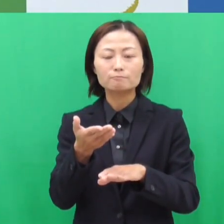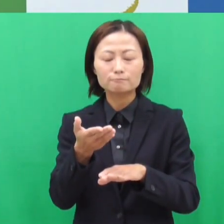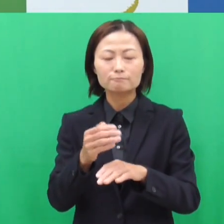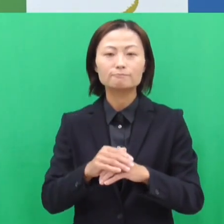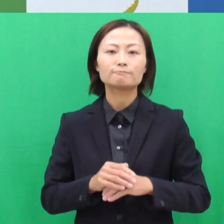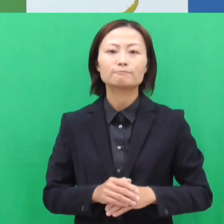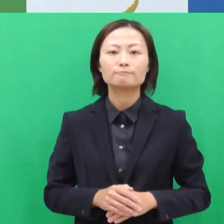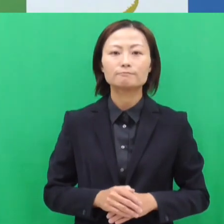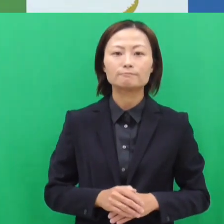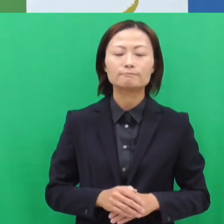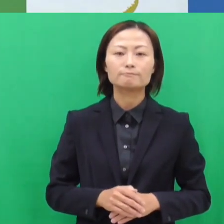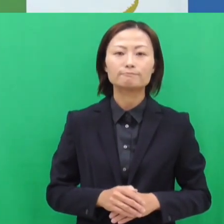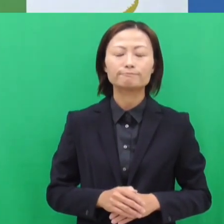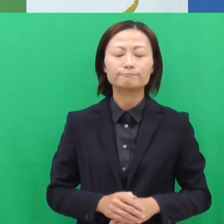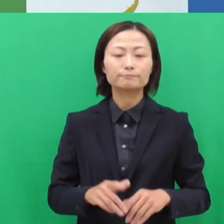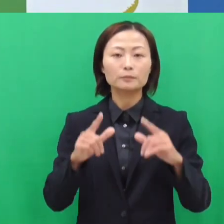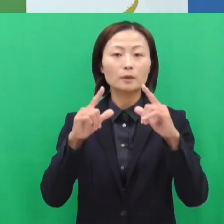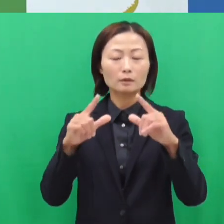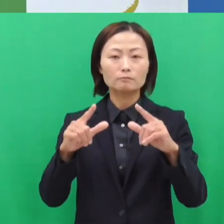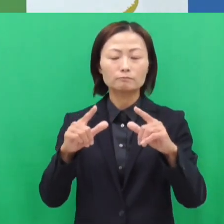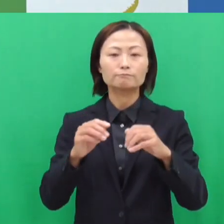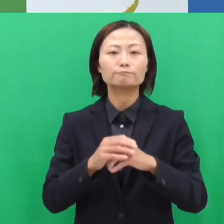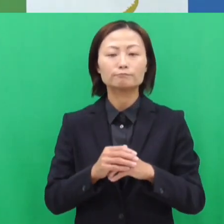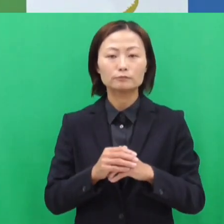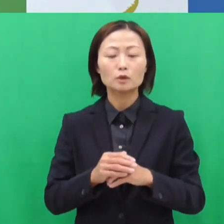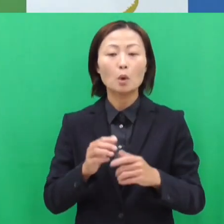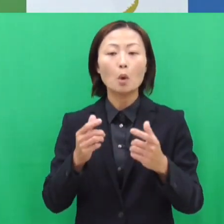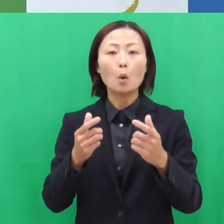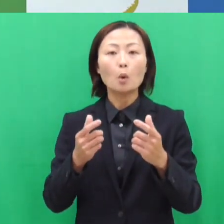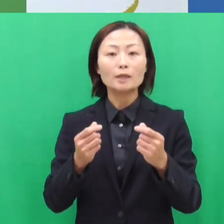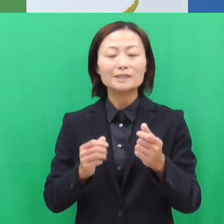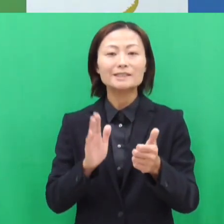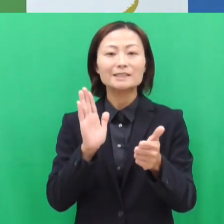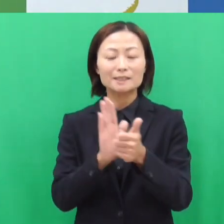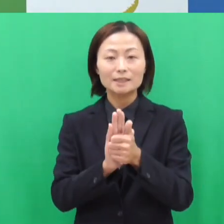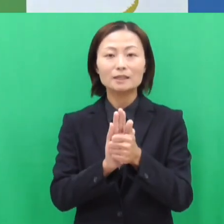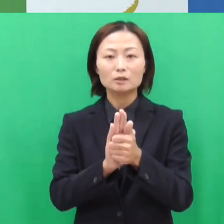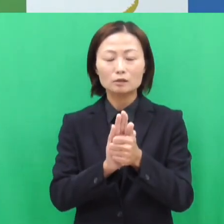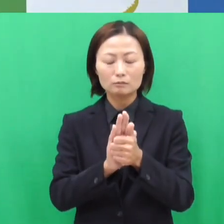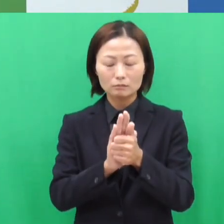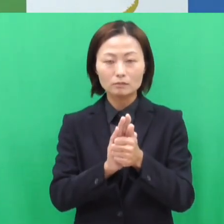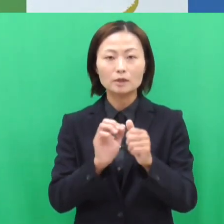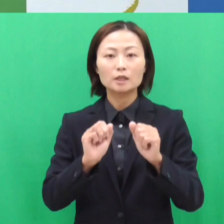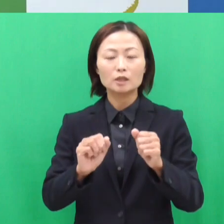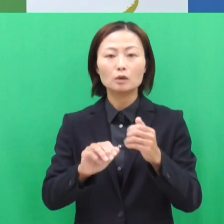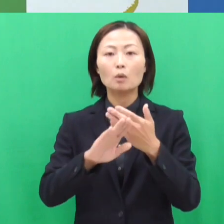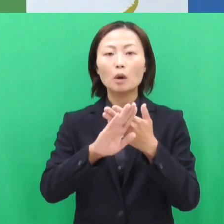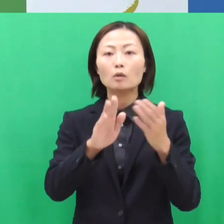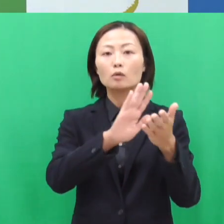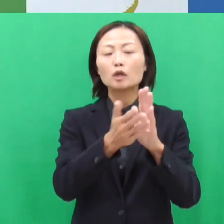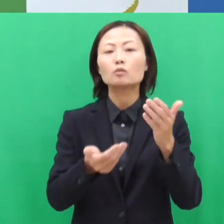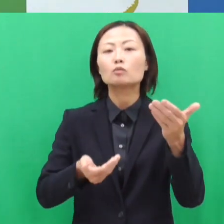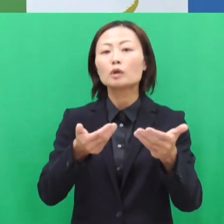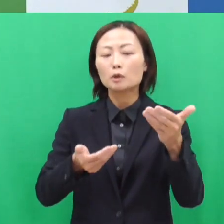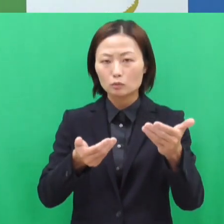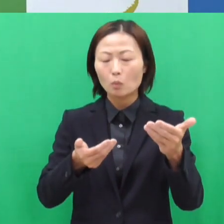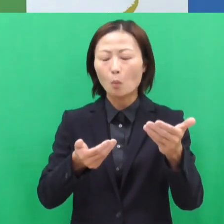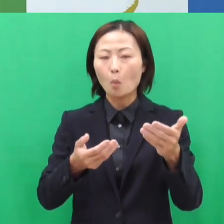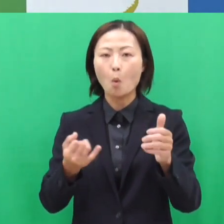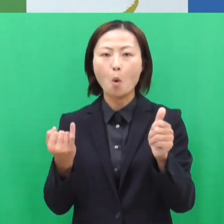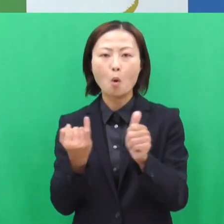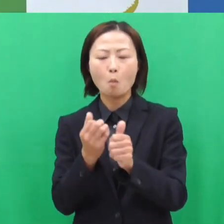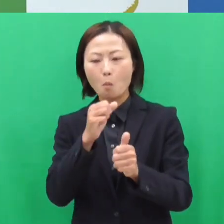も同じ仕組みをやっているからの検と比べると宮城市高いです高いです